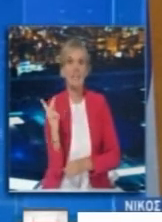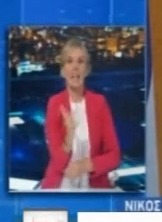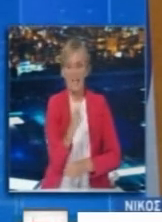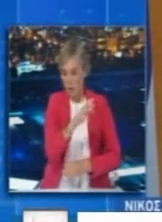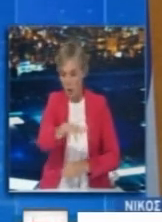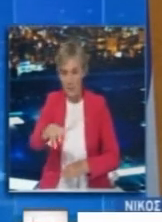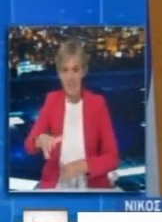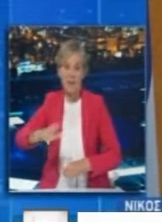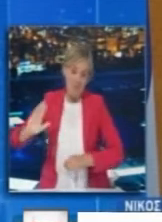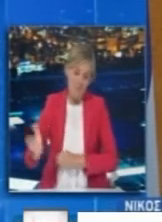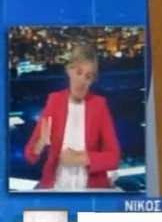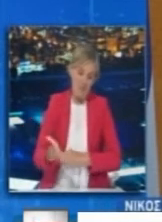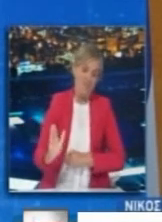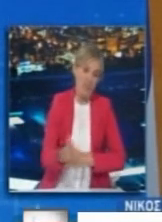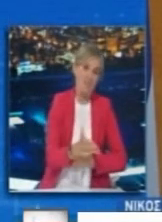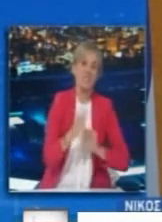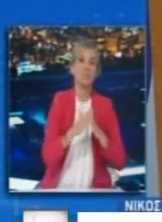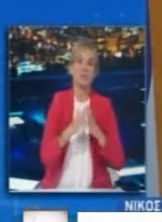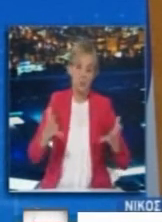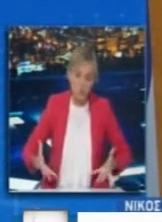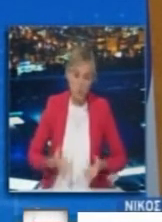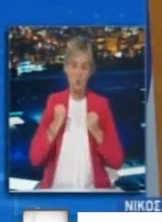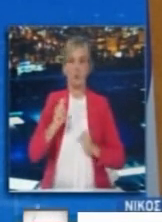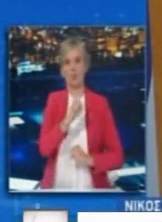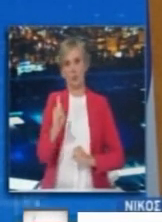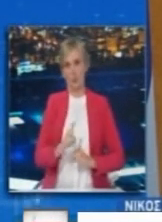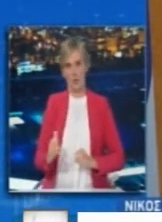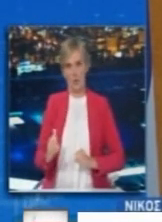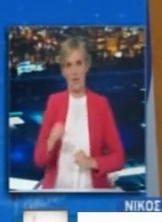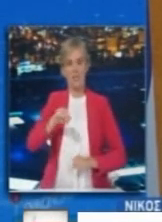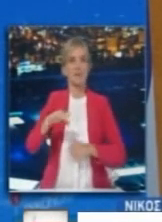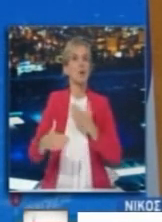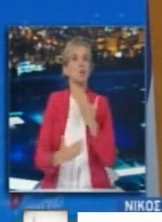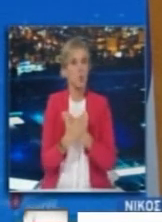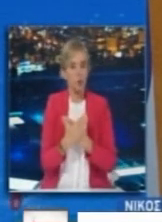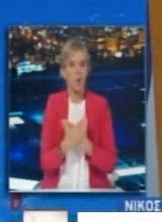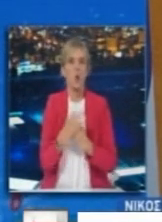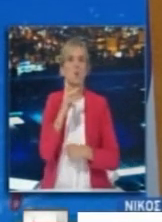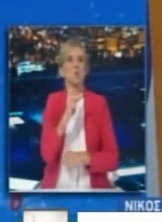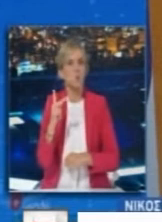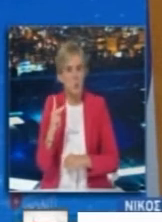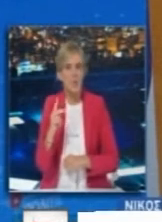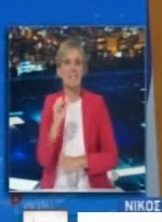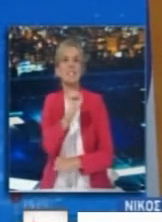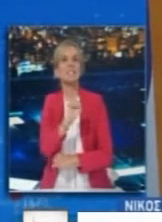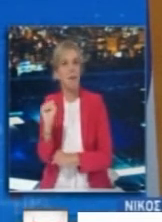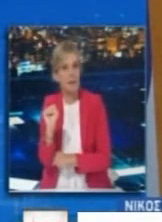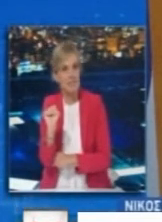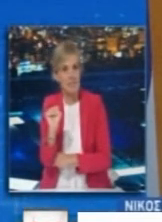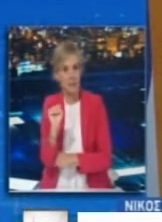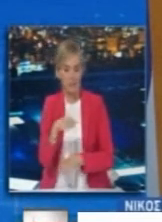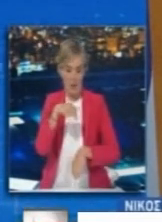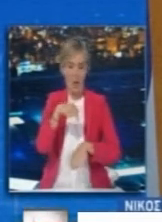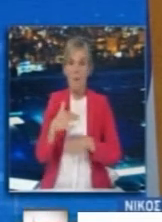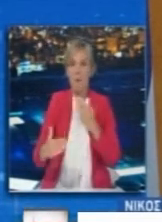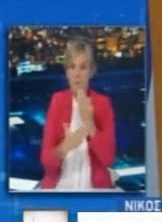πρωί. Στις 4 και 5 για εκένωση των οικισμών Κουρκουλή, Σκεπαστή, Αμέλαντες. Στις 5 και 5 το